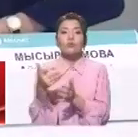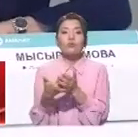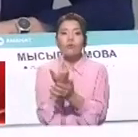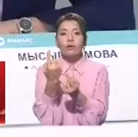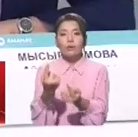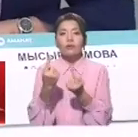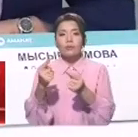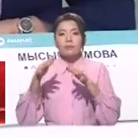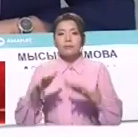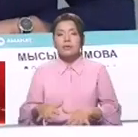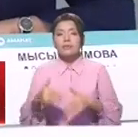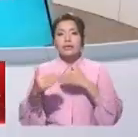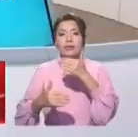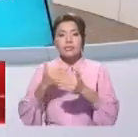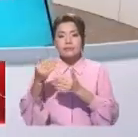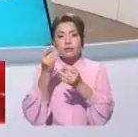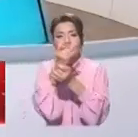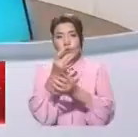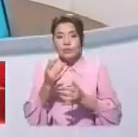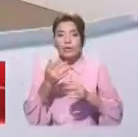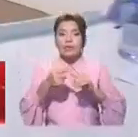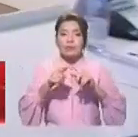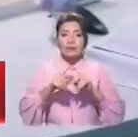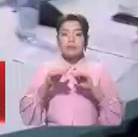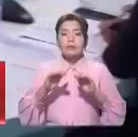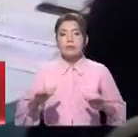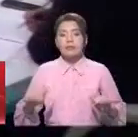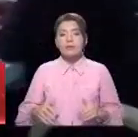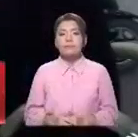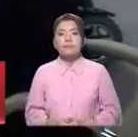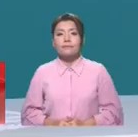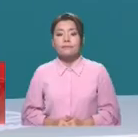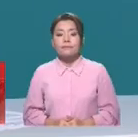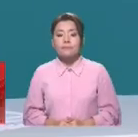крупных объектов для развития творческого и интеллектуального потенциала детей.